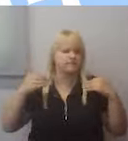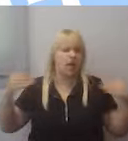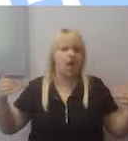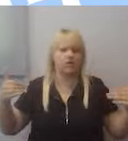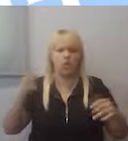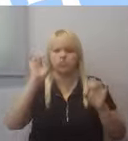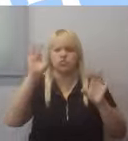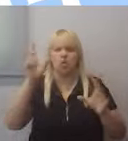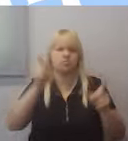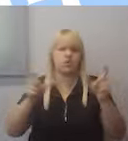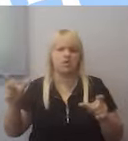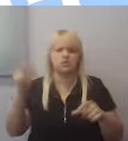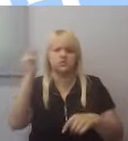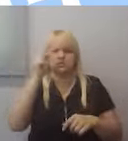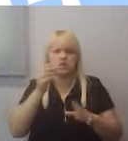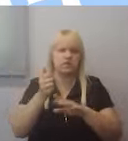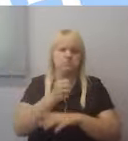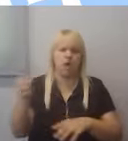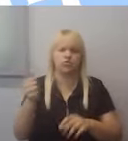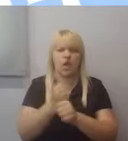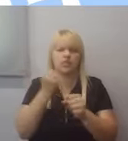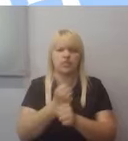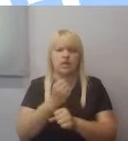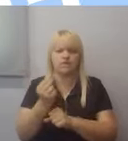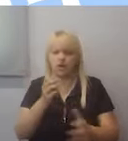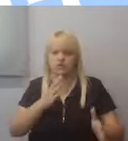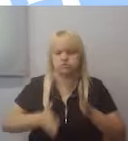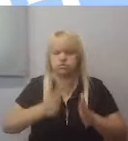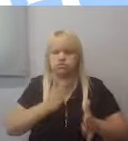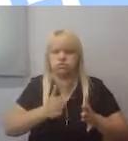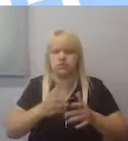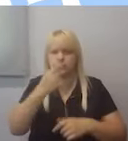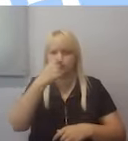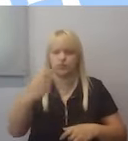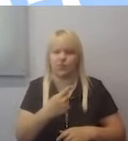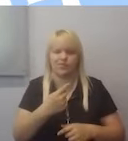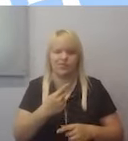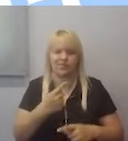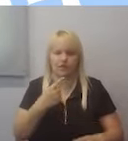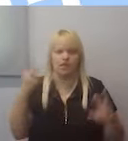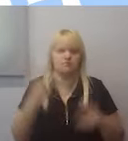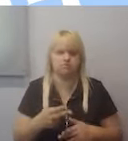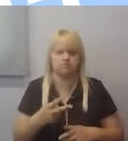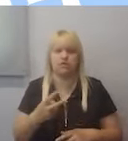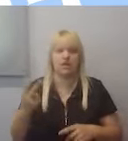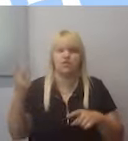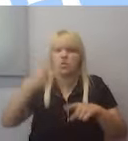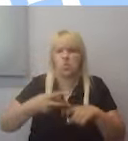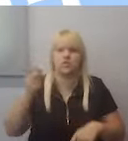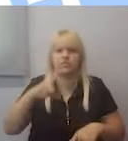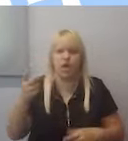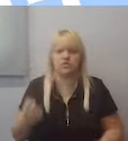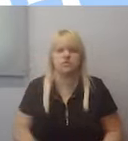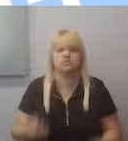īpašā gatavībā kā nindzas un skries x stundā un darīs divreiz vairāk nesīs trīsreiz smagākus pacientus glābs